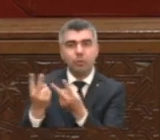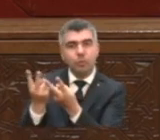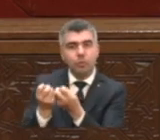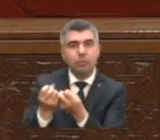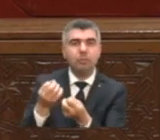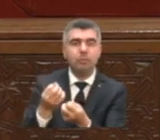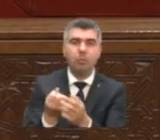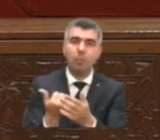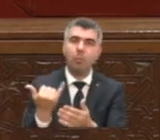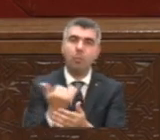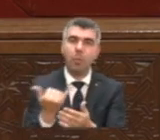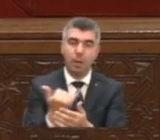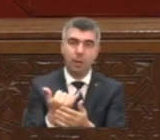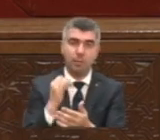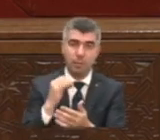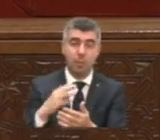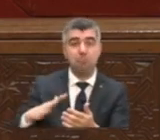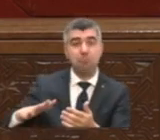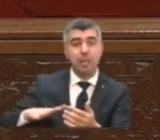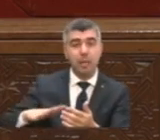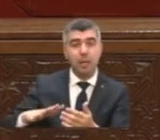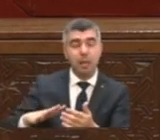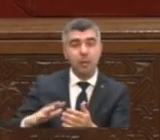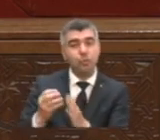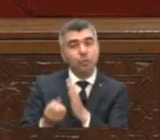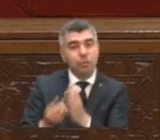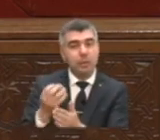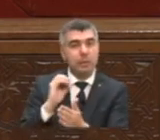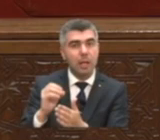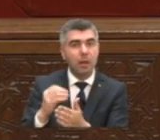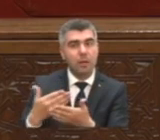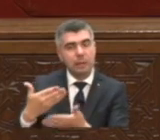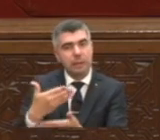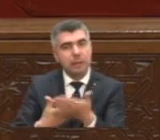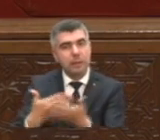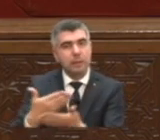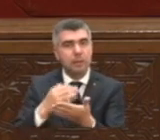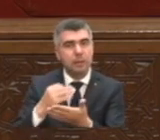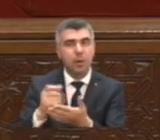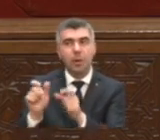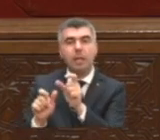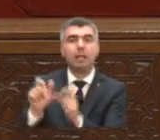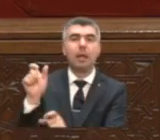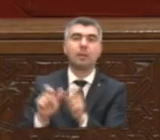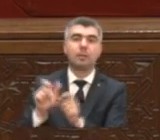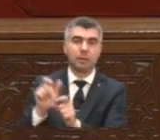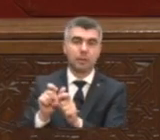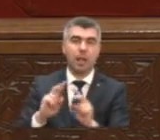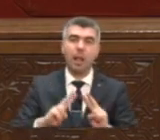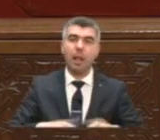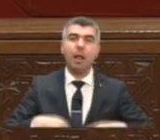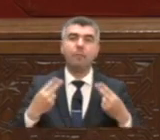راه ما تنخلقوهاش بورقة وستيلو، مدينة تتخلق بواحد الحيوية، وهذه الحيوية مرتبطة بالعيش وبالحياة